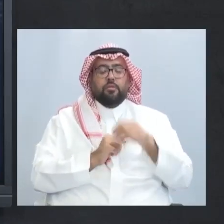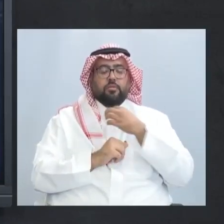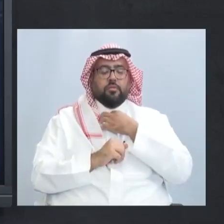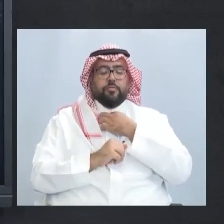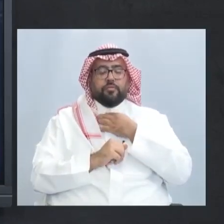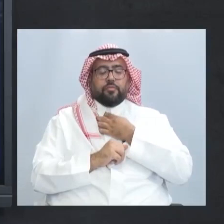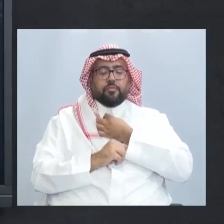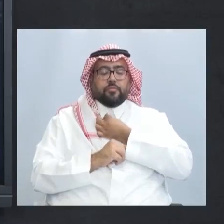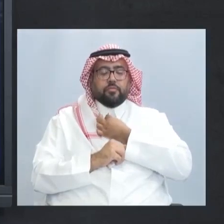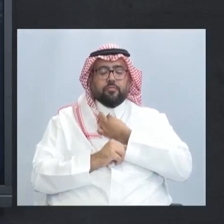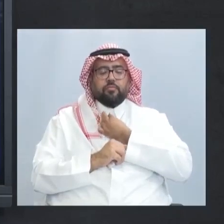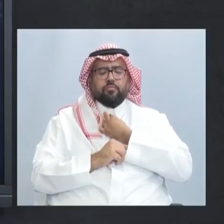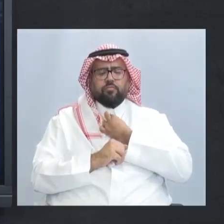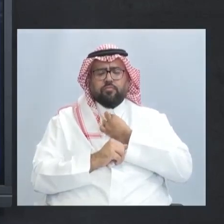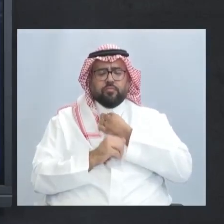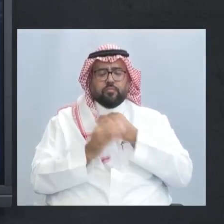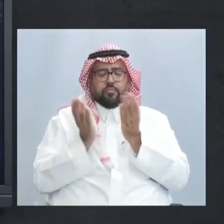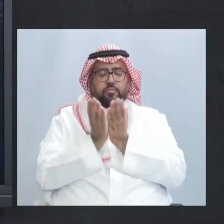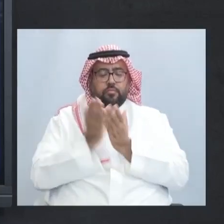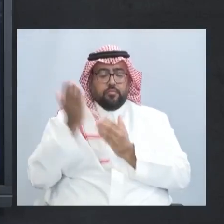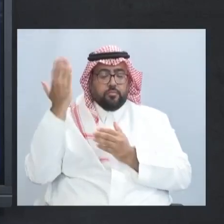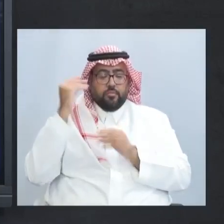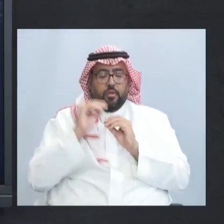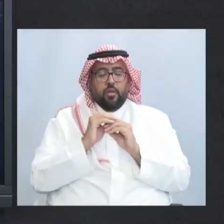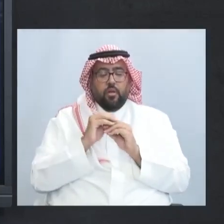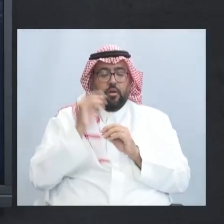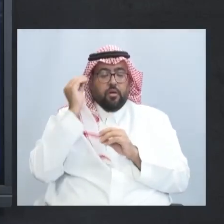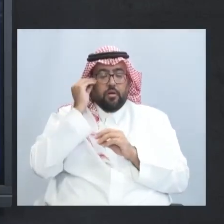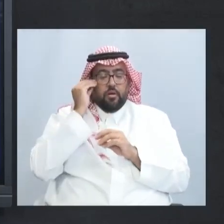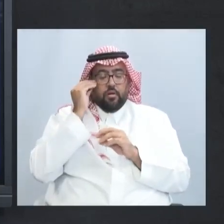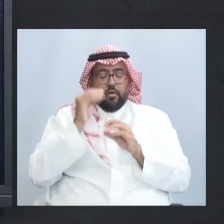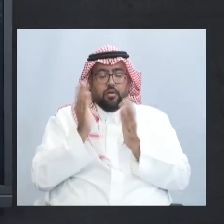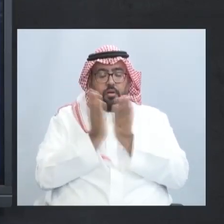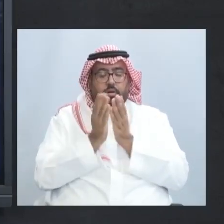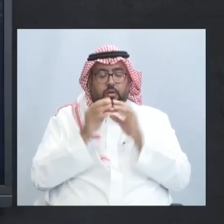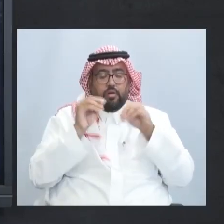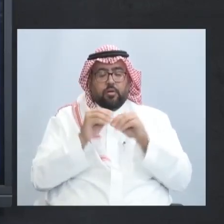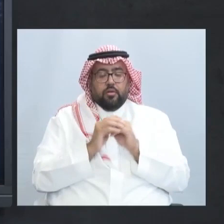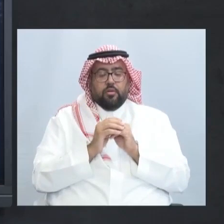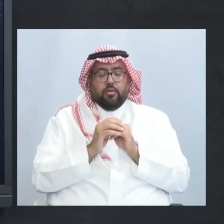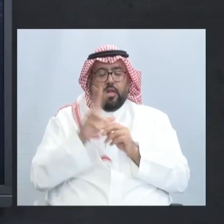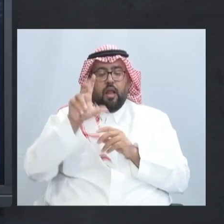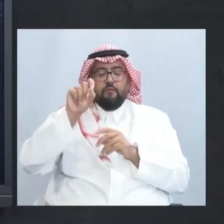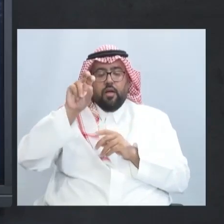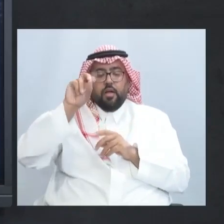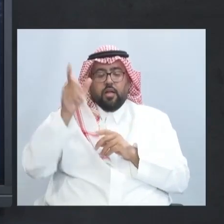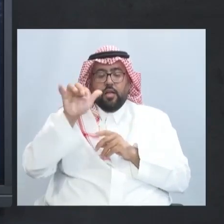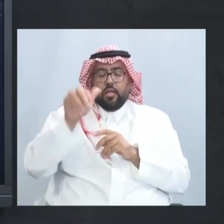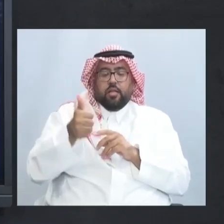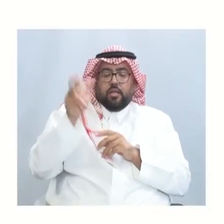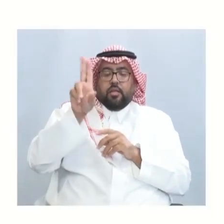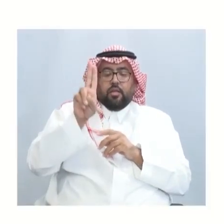ذكرنا في دروسنا الماضيه وعندما تناولنا الدروس في المقرر ان الفقريات تقسم